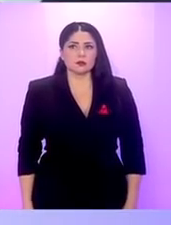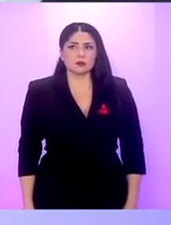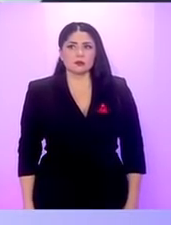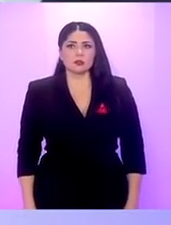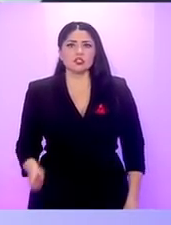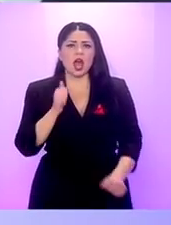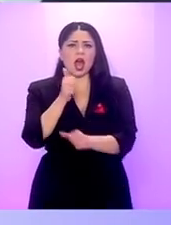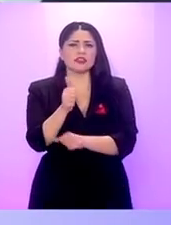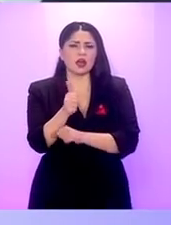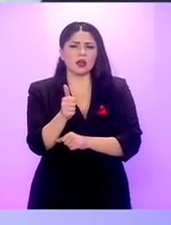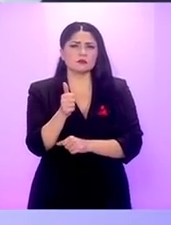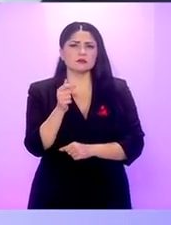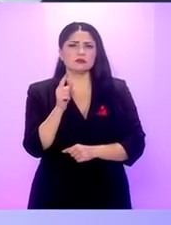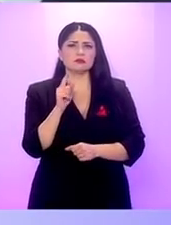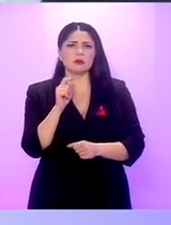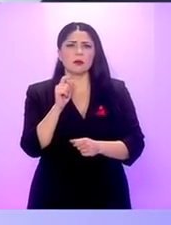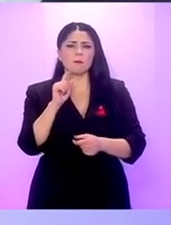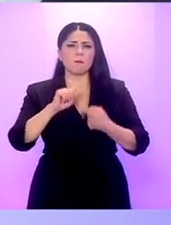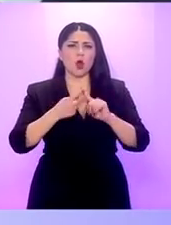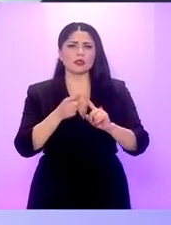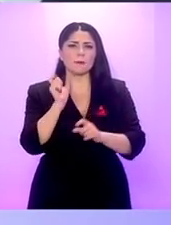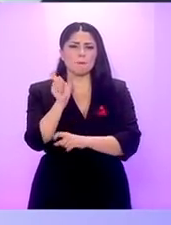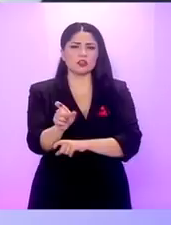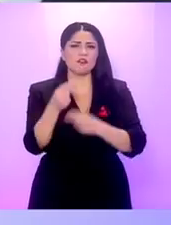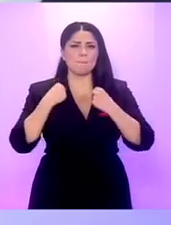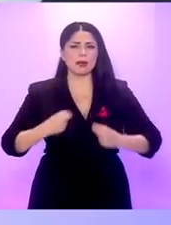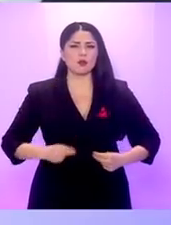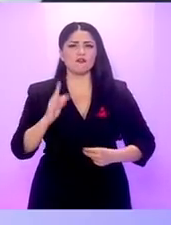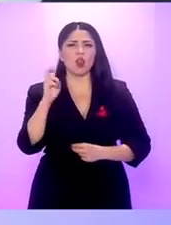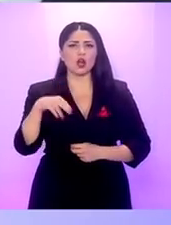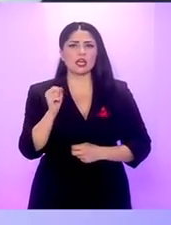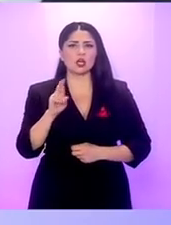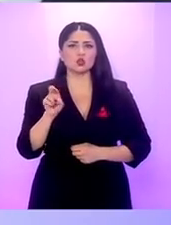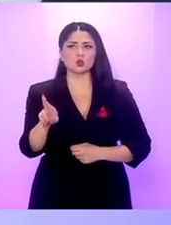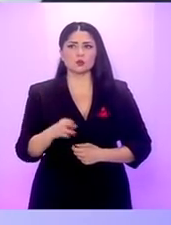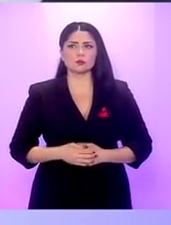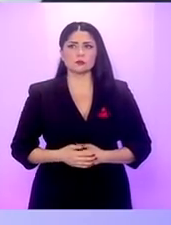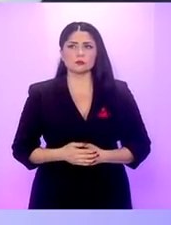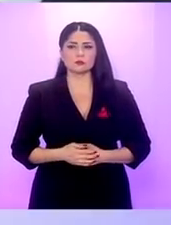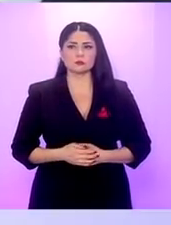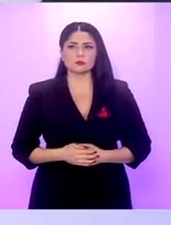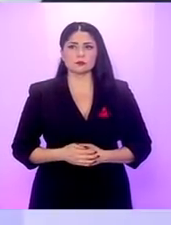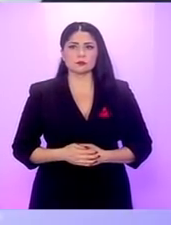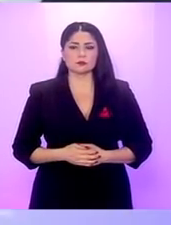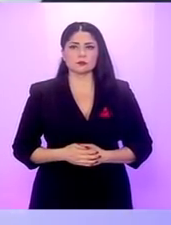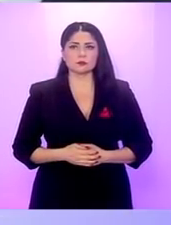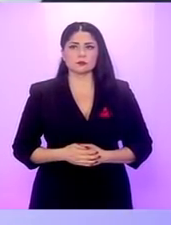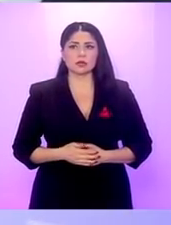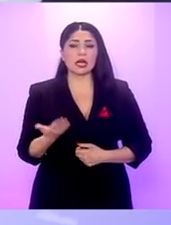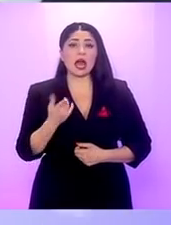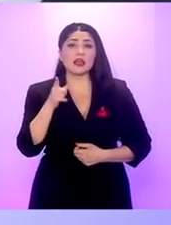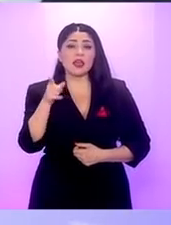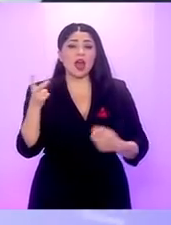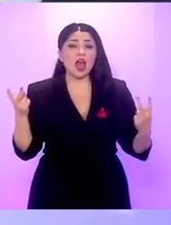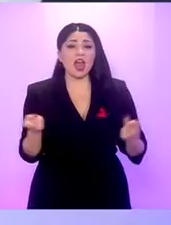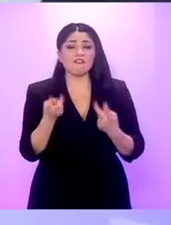făcut câteva atacuri politice la adresa premierului, care a evaluat activitatea din minister, nu